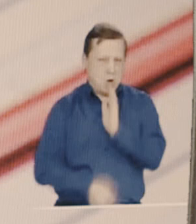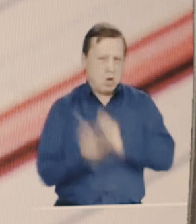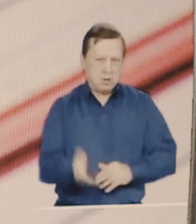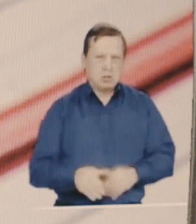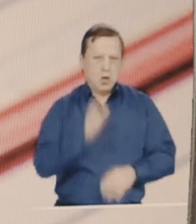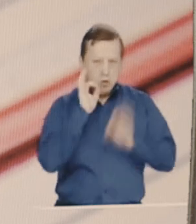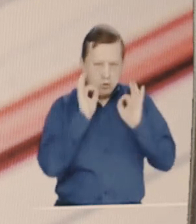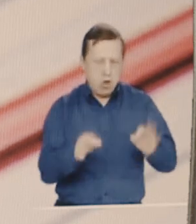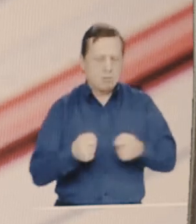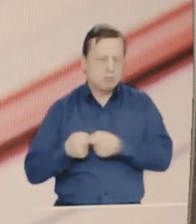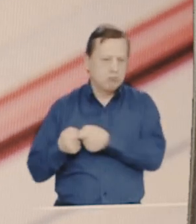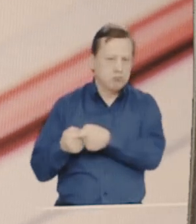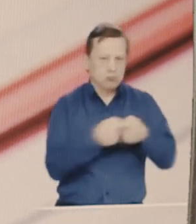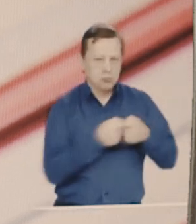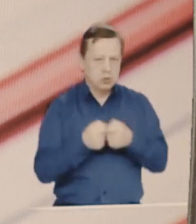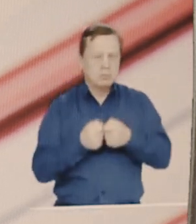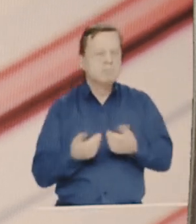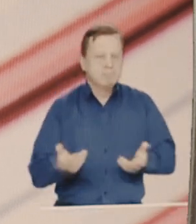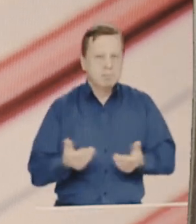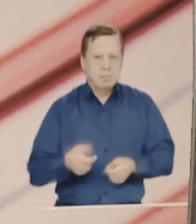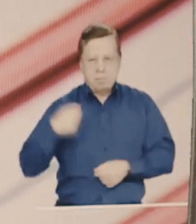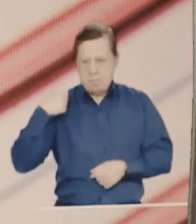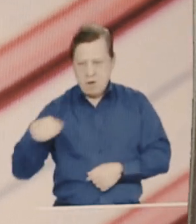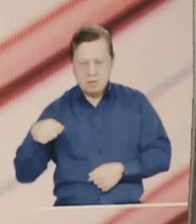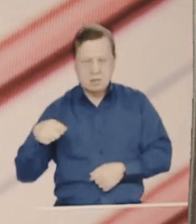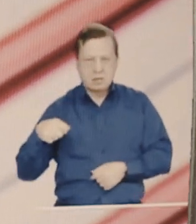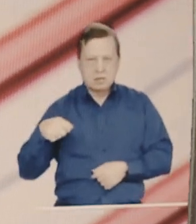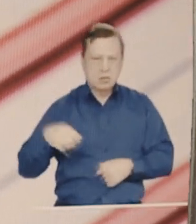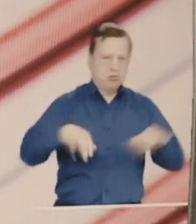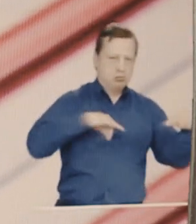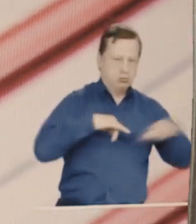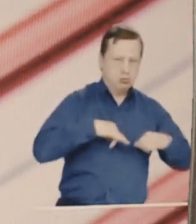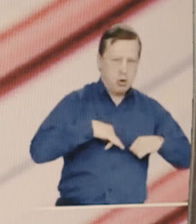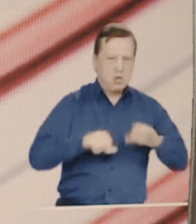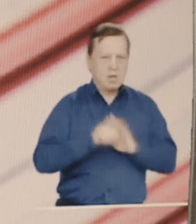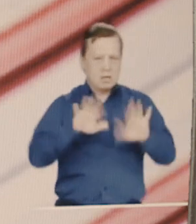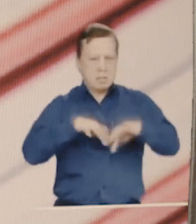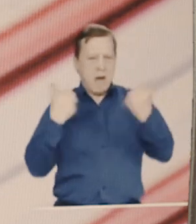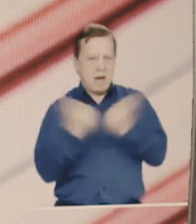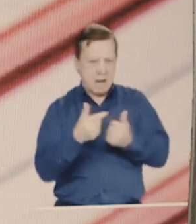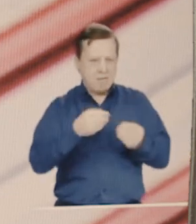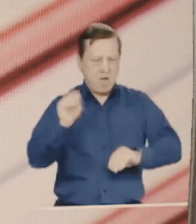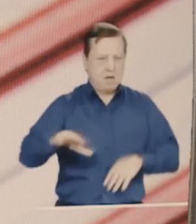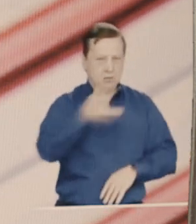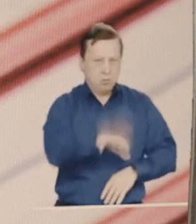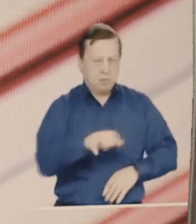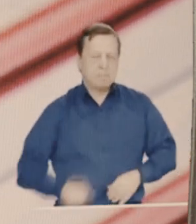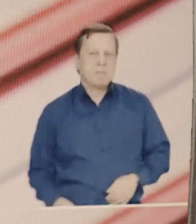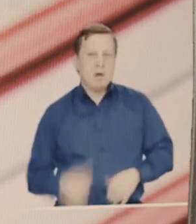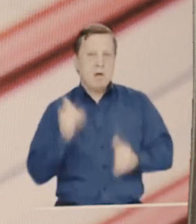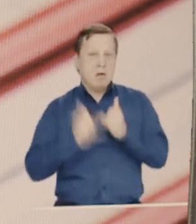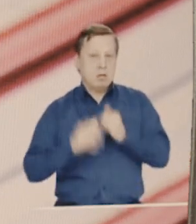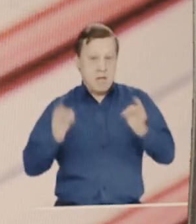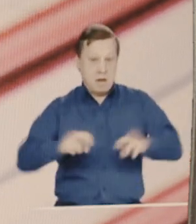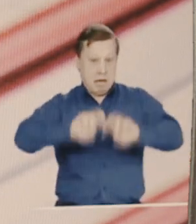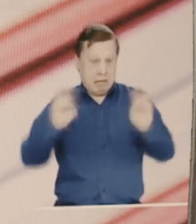efekt dobrego współdziałania pomiędzy prezydentem, rządem i większością parlamentarną. Jeżeli dzisiaj dotyka nas